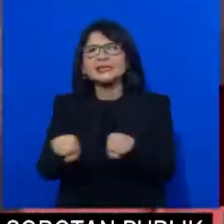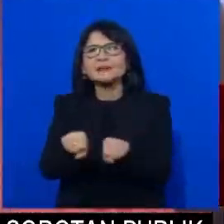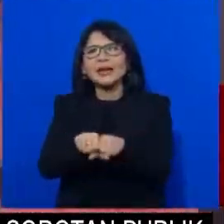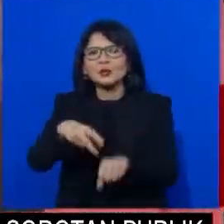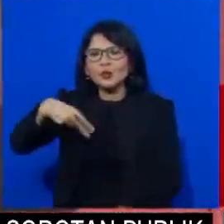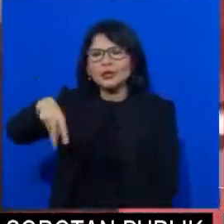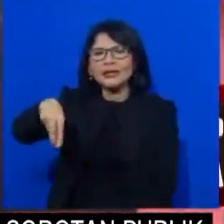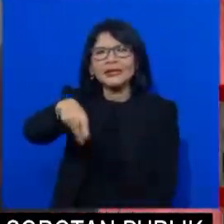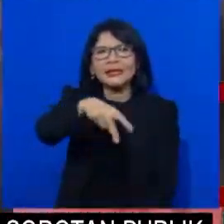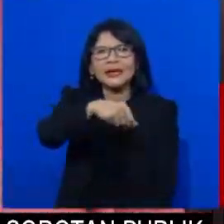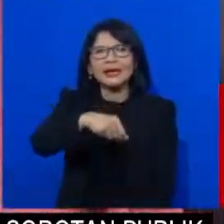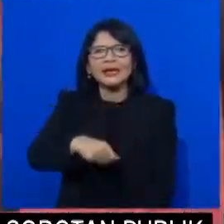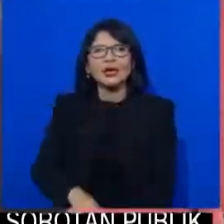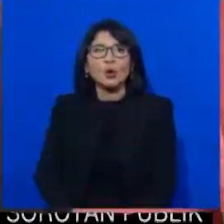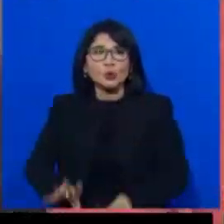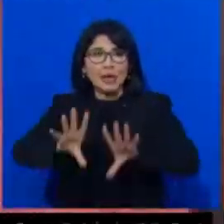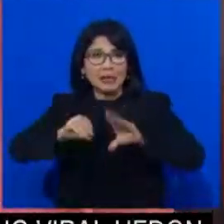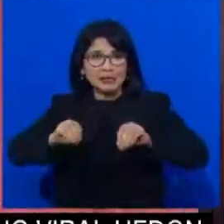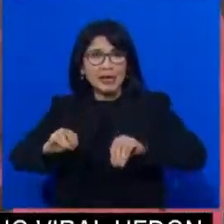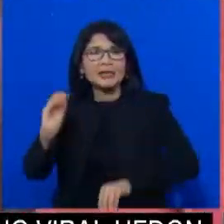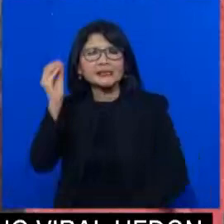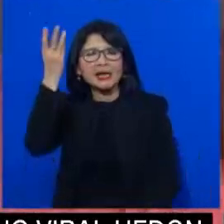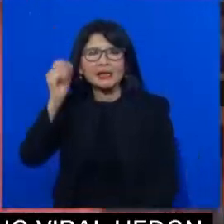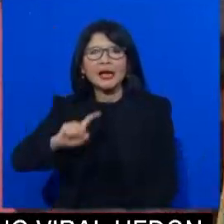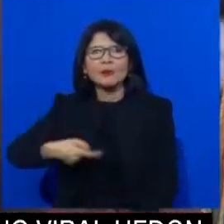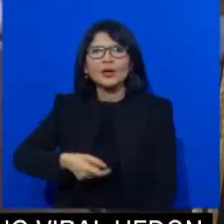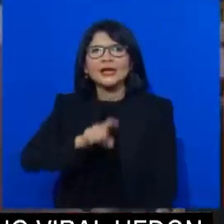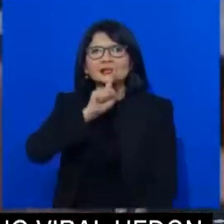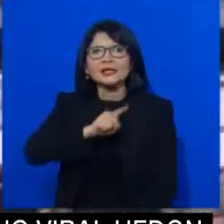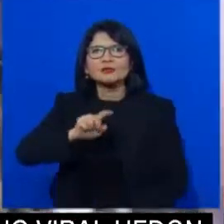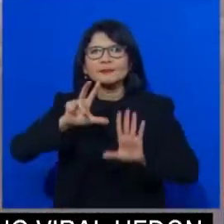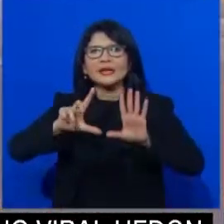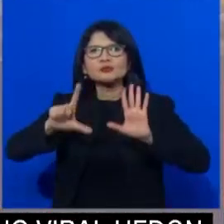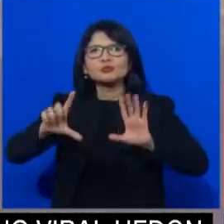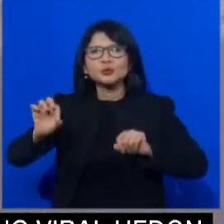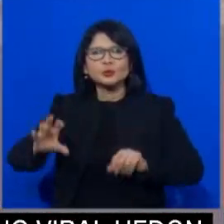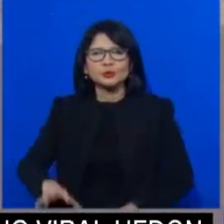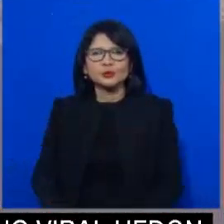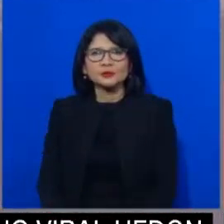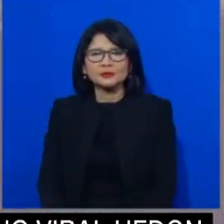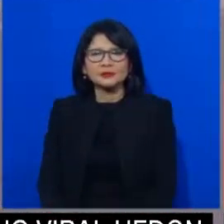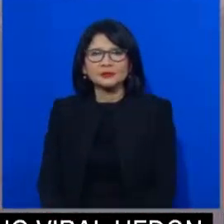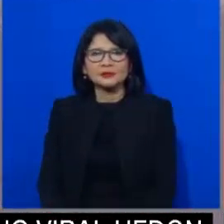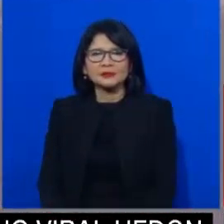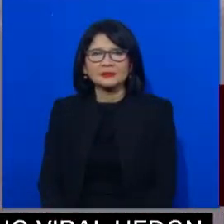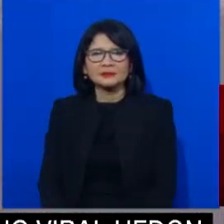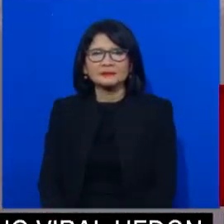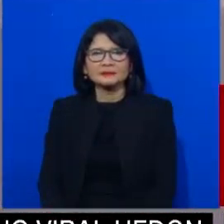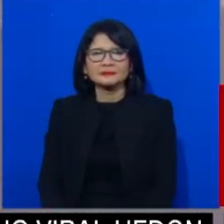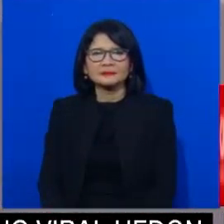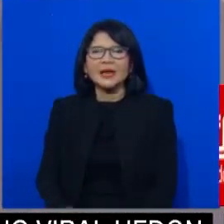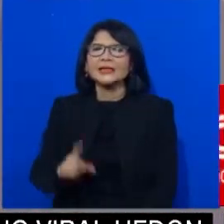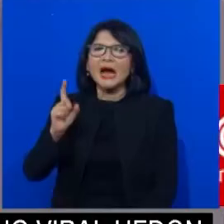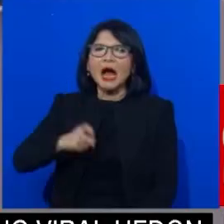Ia sudah menekuni profesi ini di ibu kota sejak tahun 1976. Tidak ada pilihan lain baginya,